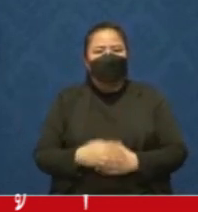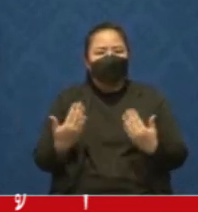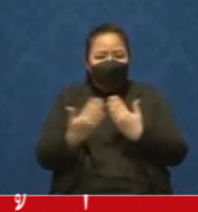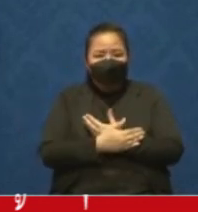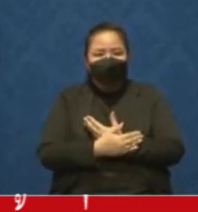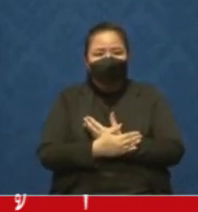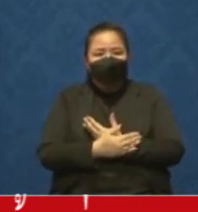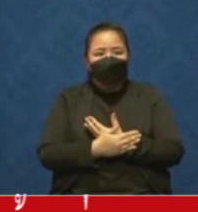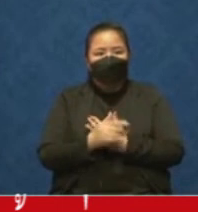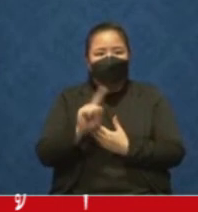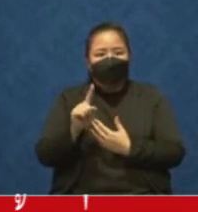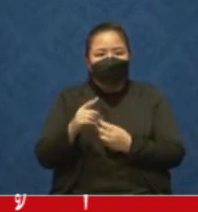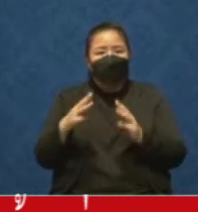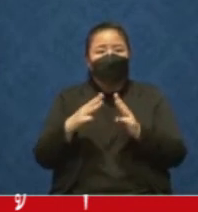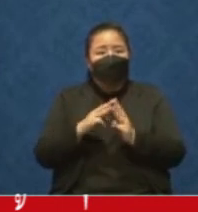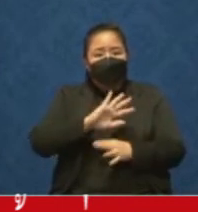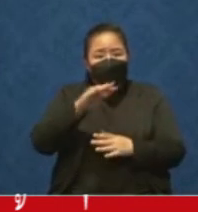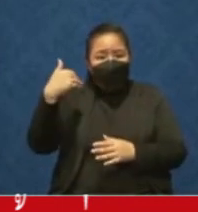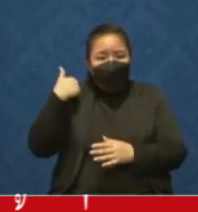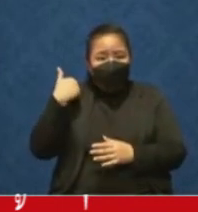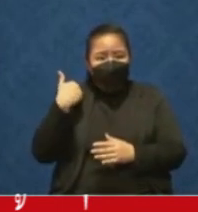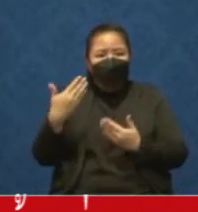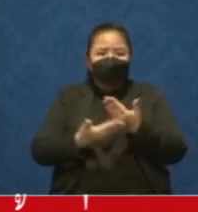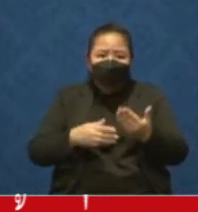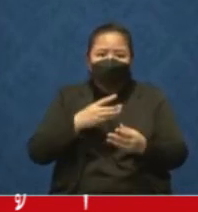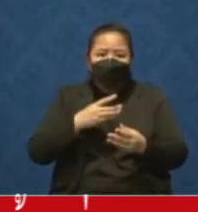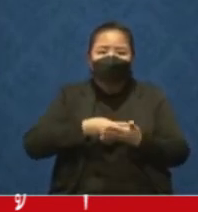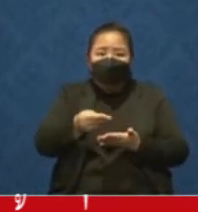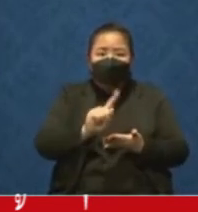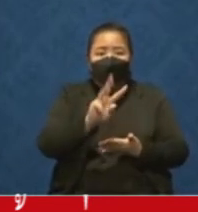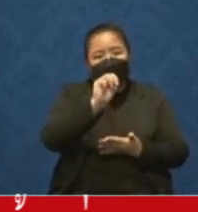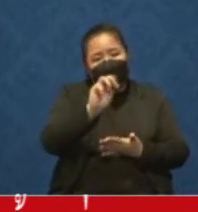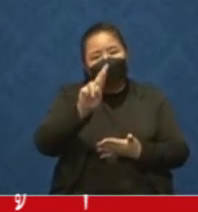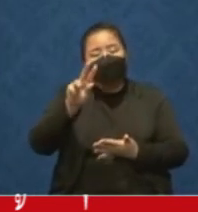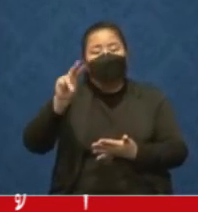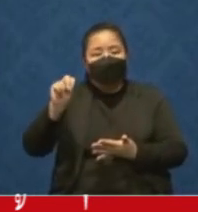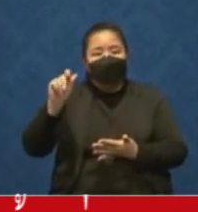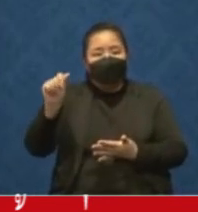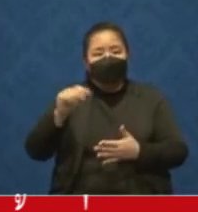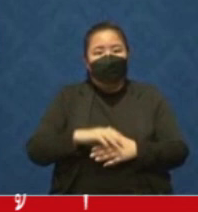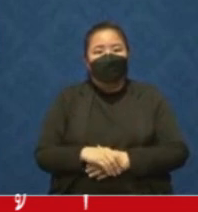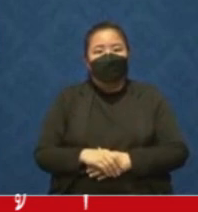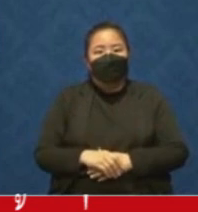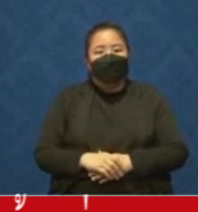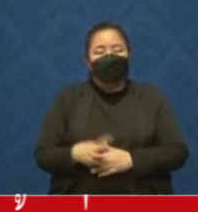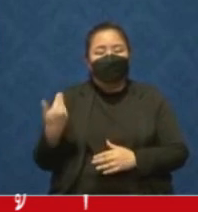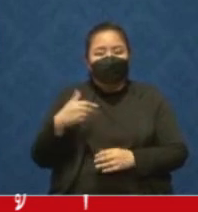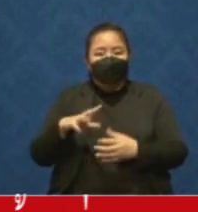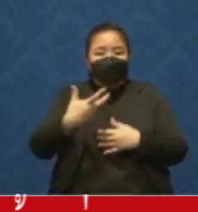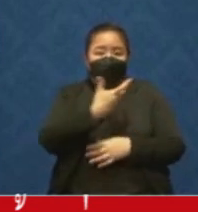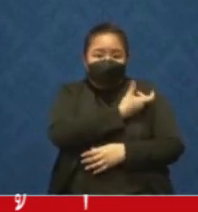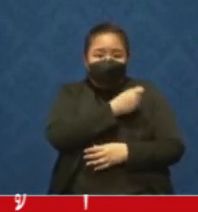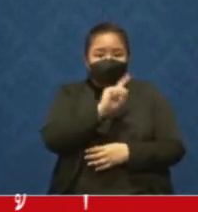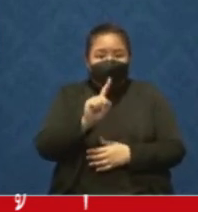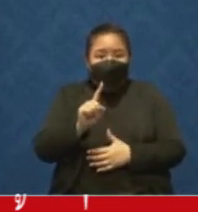แลงสัญญาหรอวาเจรจาต่อลองไปซื้อ mRNAซึ่งจะเป็วัคซีนที่ให้ผล